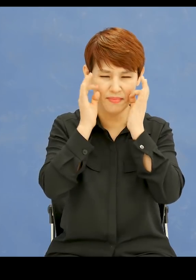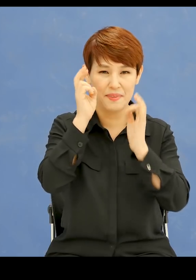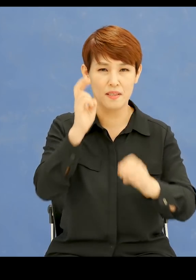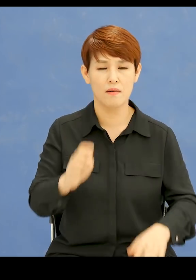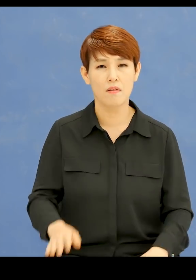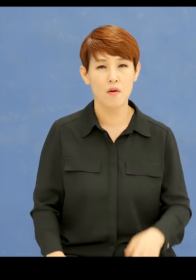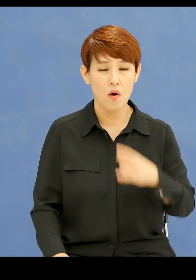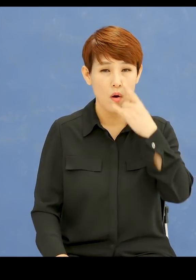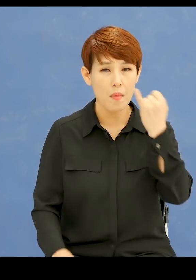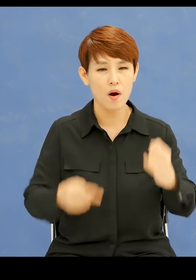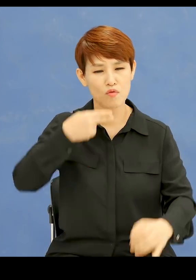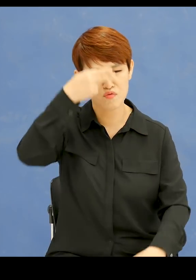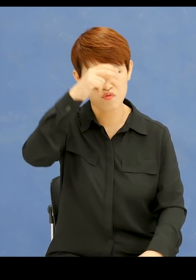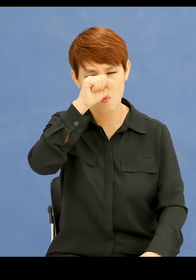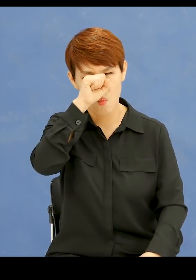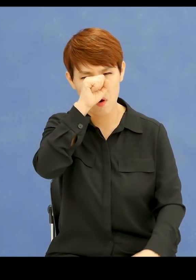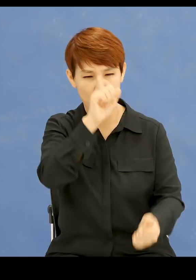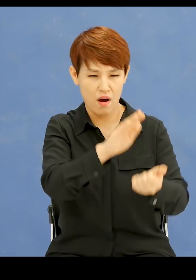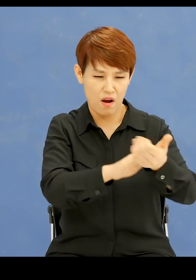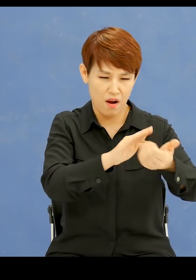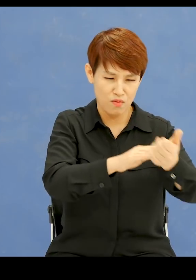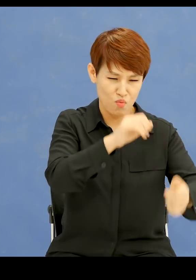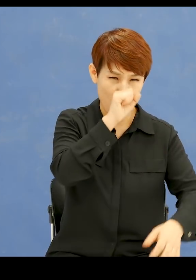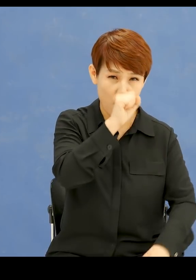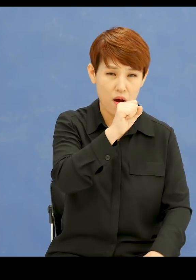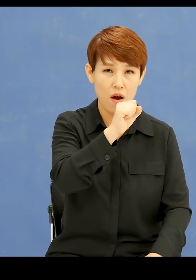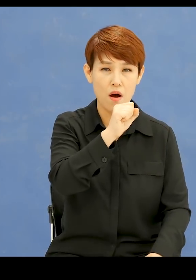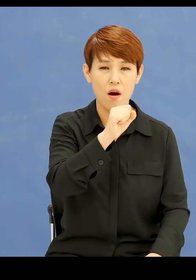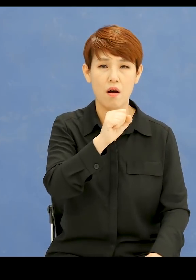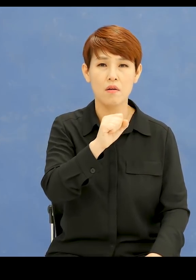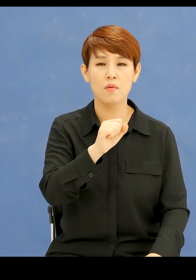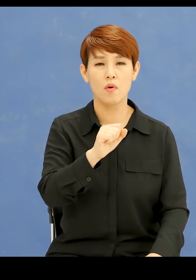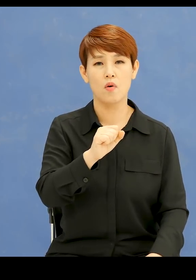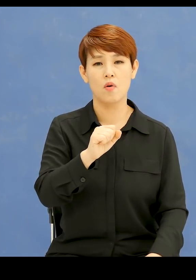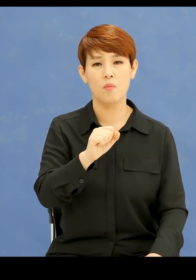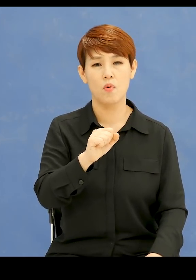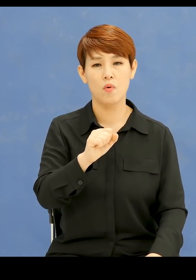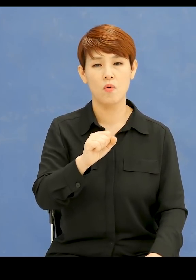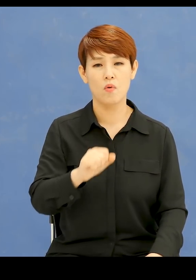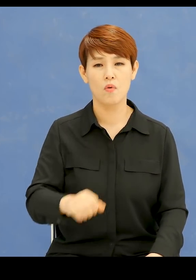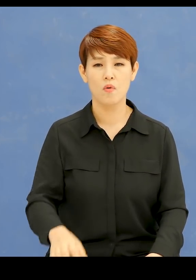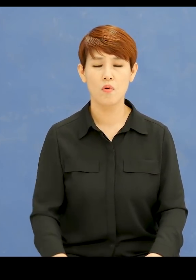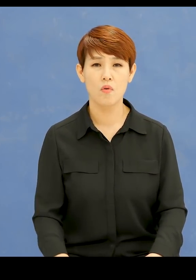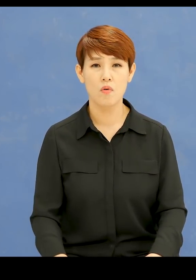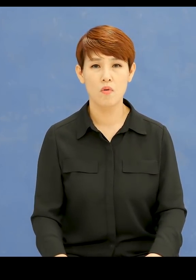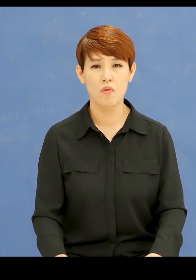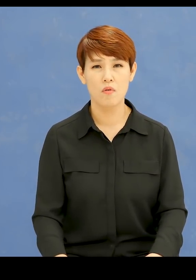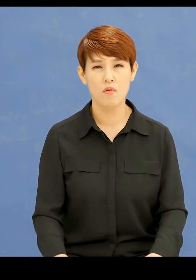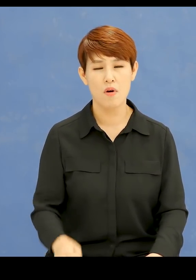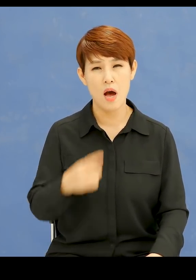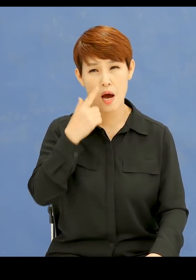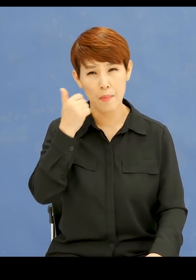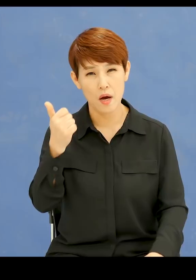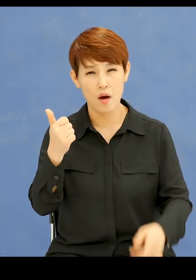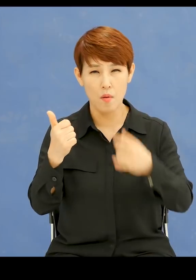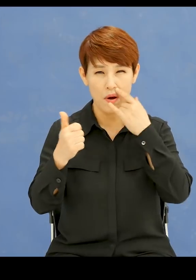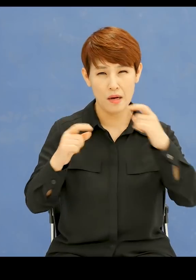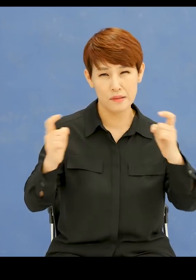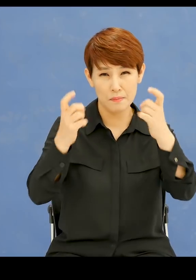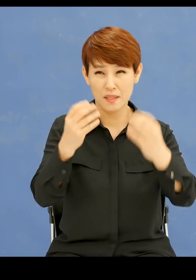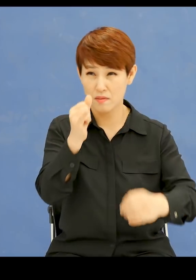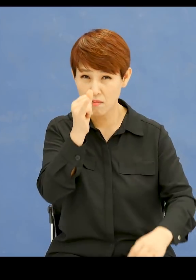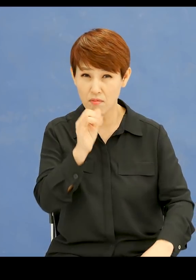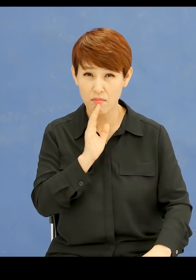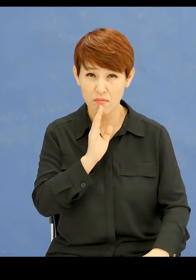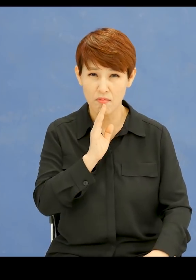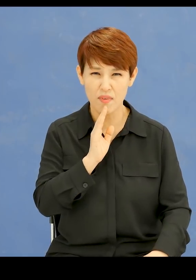약주 좋아하시고 또 이것도 좋아하시고 그러셨으면 아버님 생전에 좀 두 분이 이렇게 같이 계실 때는 좀 많이 부딪히셨겠는데요. 네,